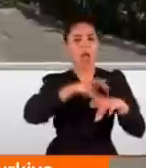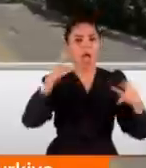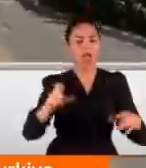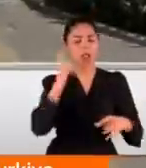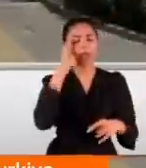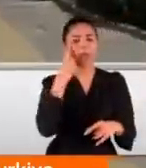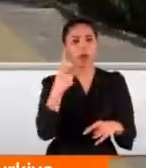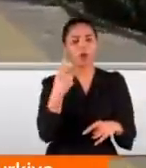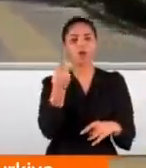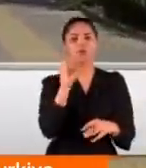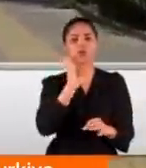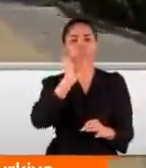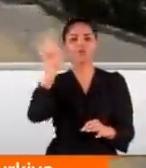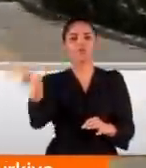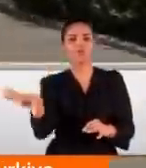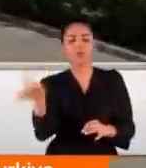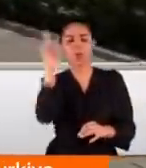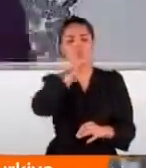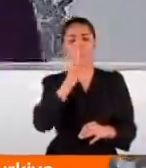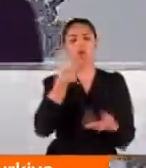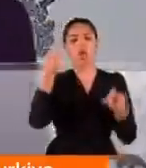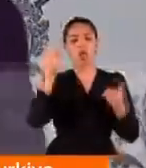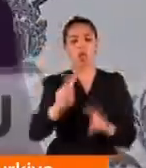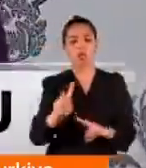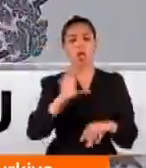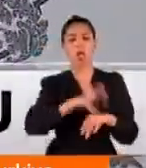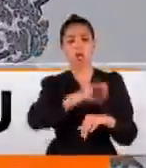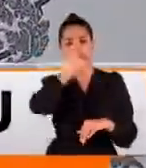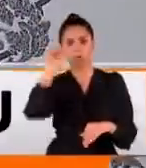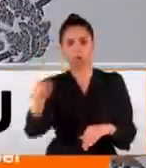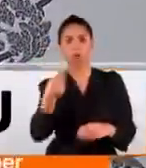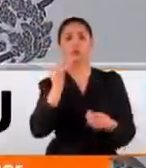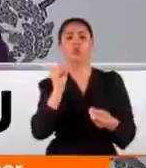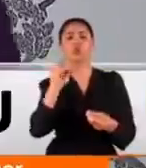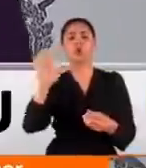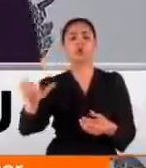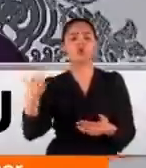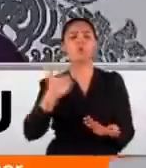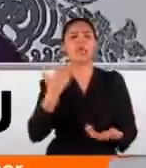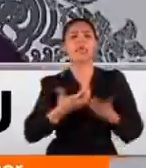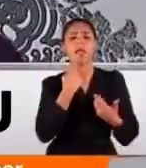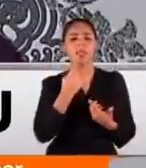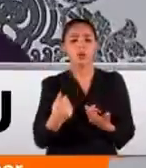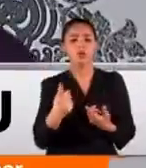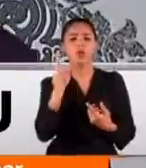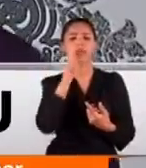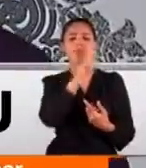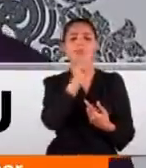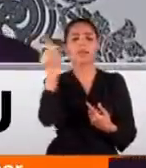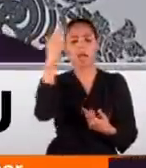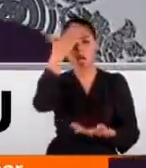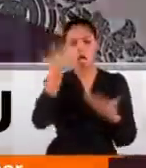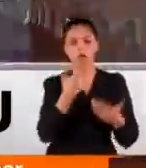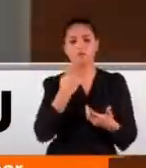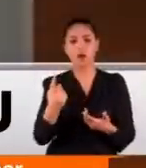iddiaya göre enfeksiyon kaptı ve kefenle çıktı. Doktor gelir diyorum çocuğum yanıyorum diyor ben. Teyze sen ya ateşin var